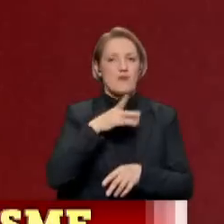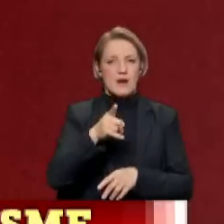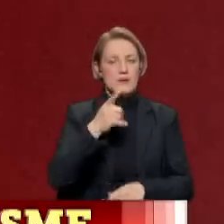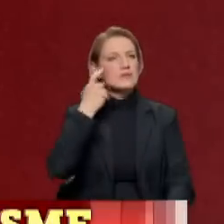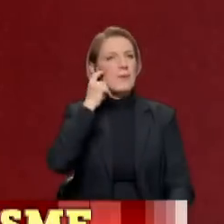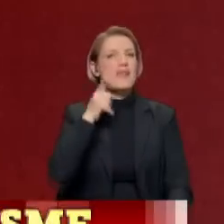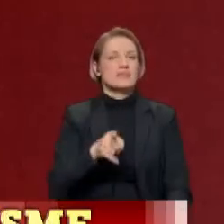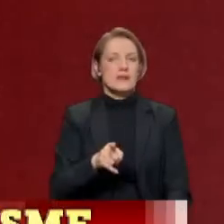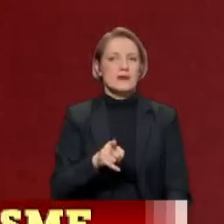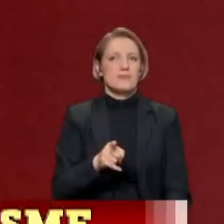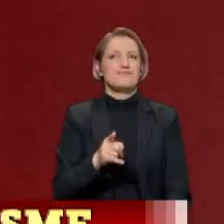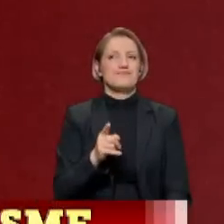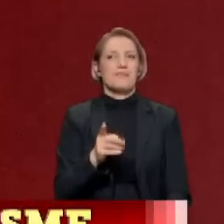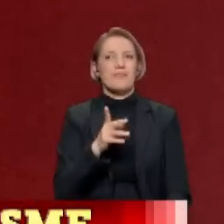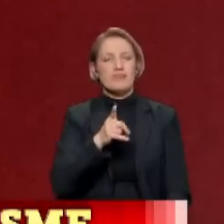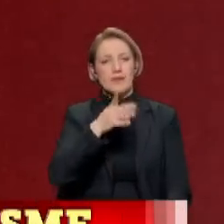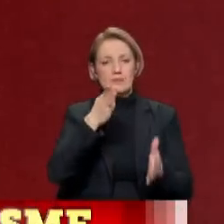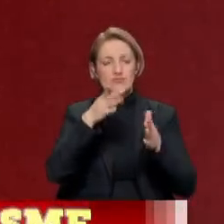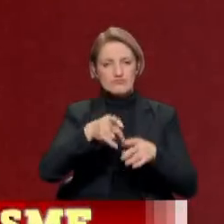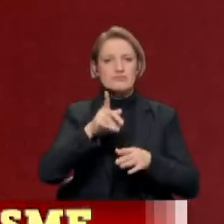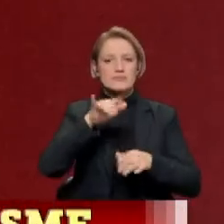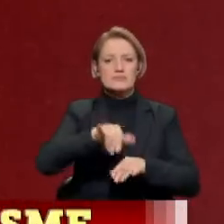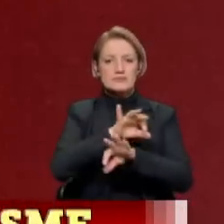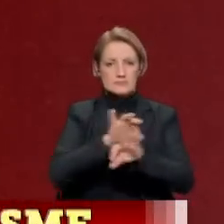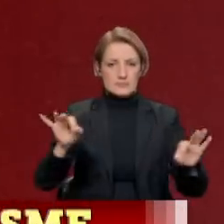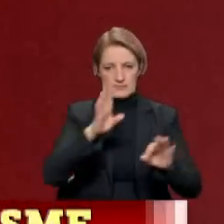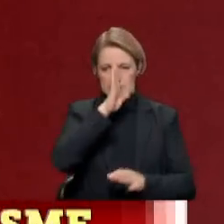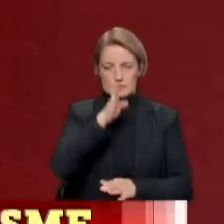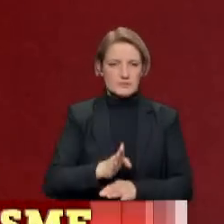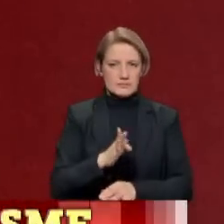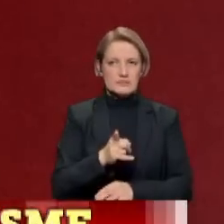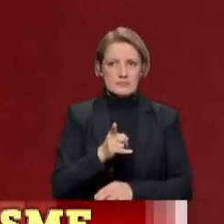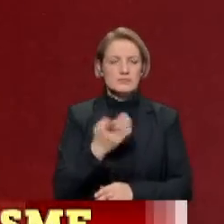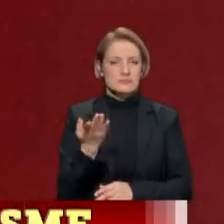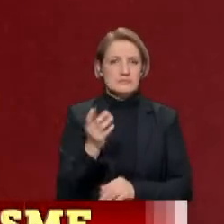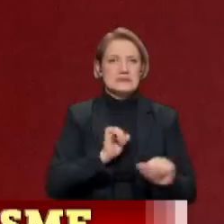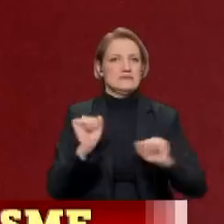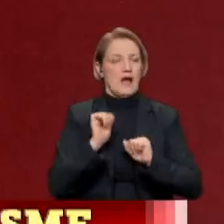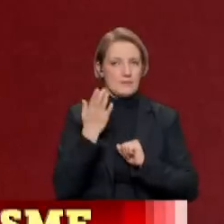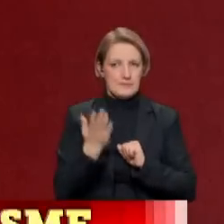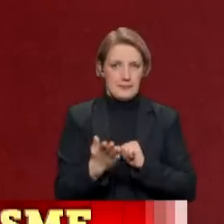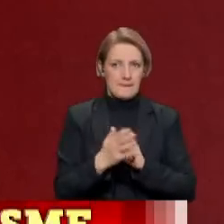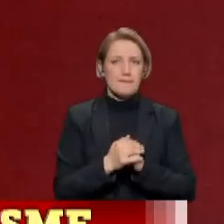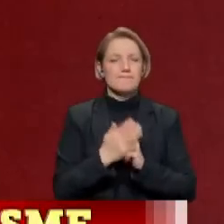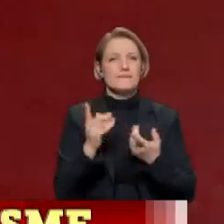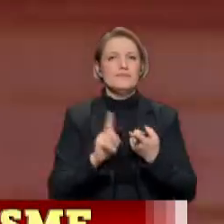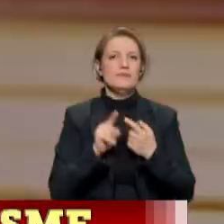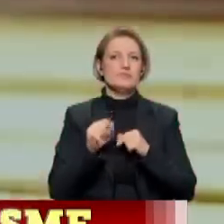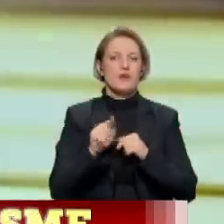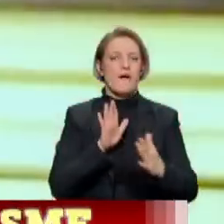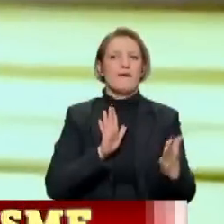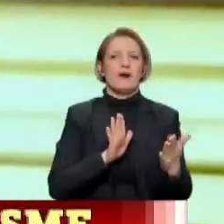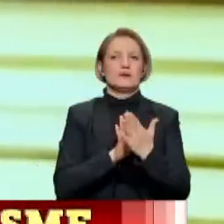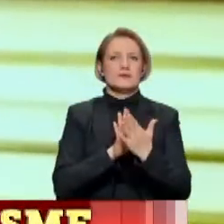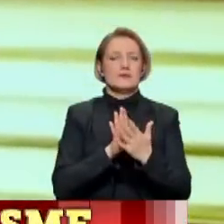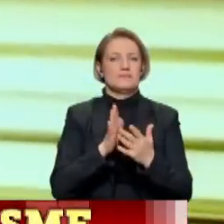öngördü açıkçası. Zaten bu tür haksızlıklara çok ciddi tavır koyan, reaksiyon veren ve buna